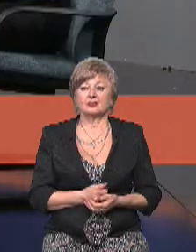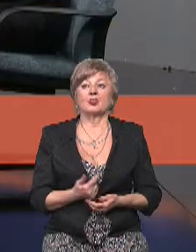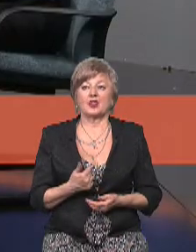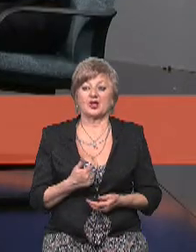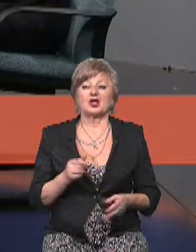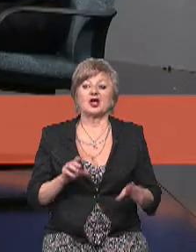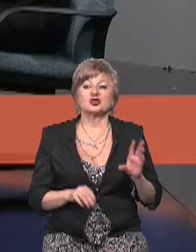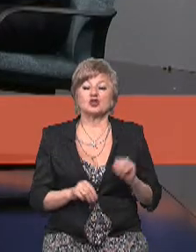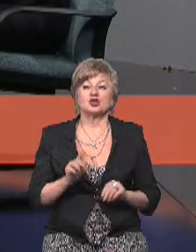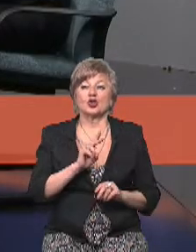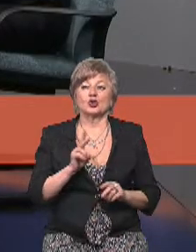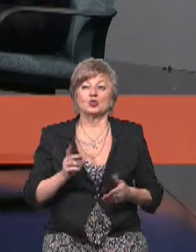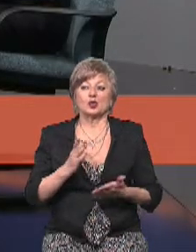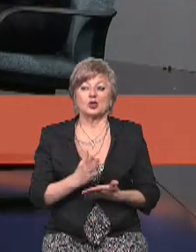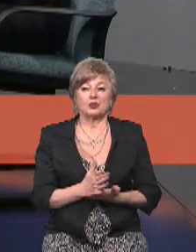вважаю, хто